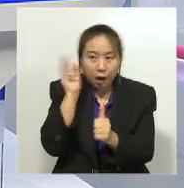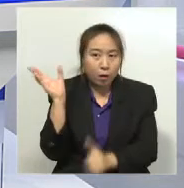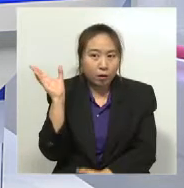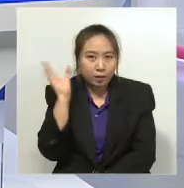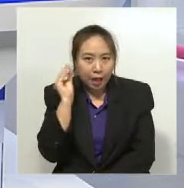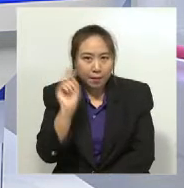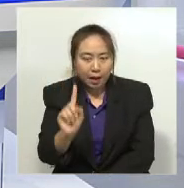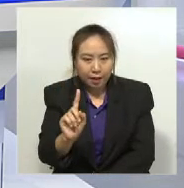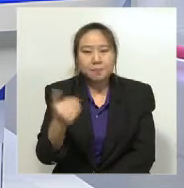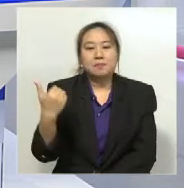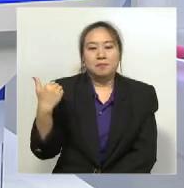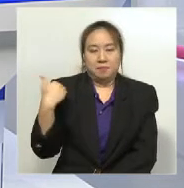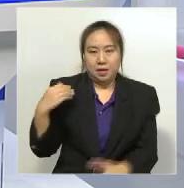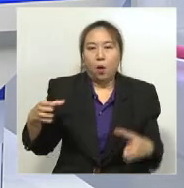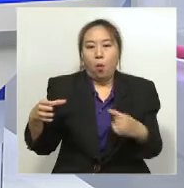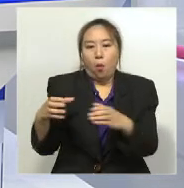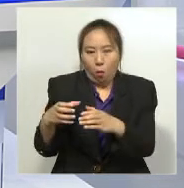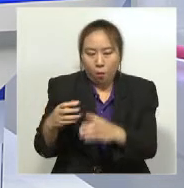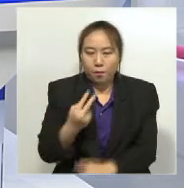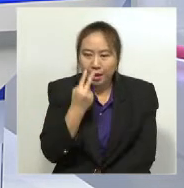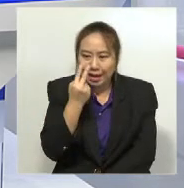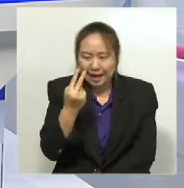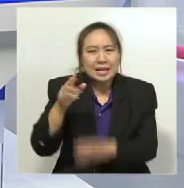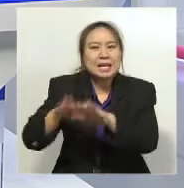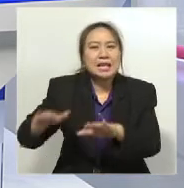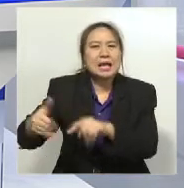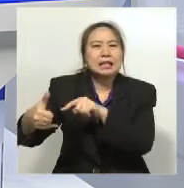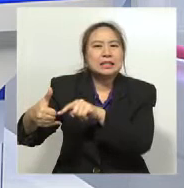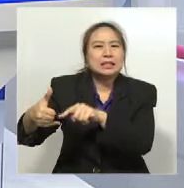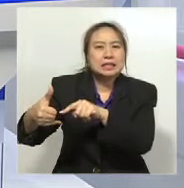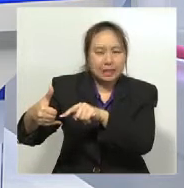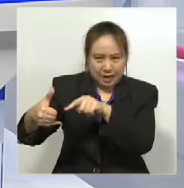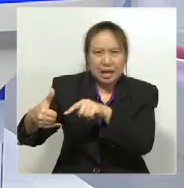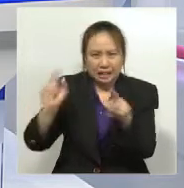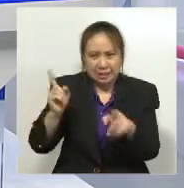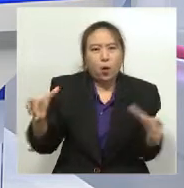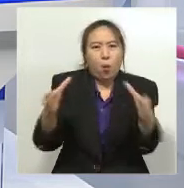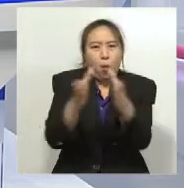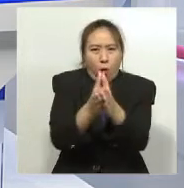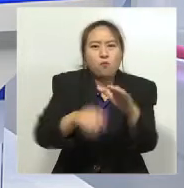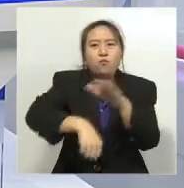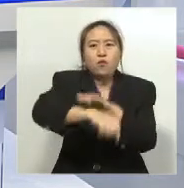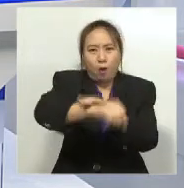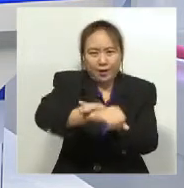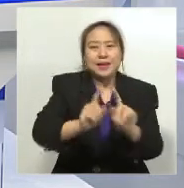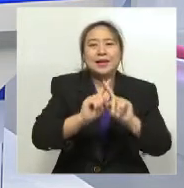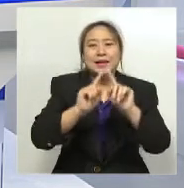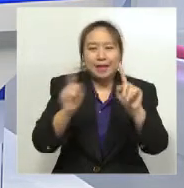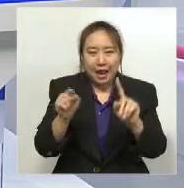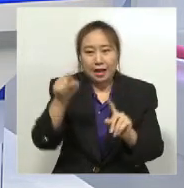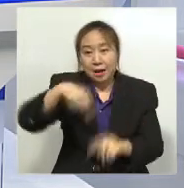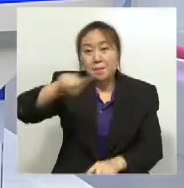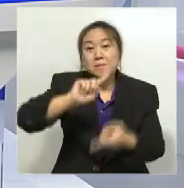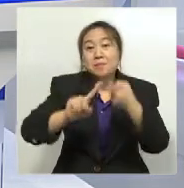ราทราบก็คือมีทีมกู้ภัยเนี่ยเขาไปพบเด็กคนนึงเขาบอกว่าน้องคนนี้เนี่ยก็อยู่ในทีมฟุตบอลชุดนี้เหมือนกันแต่ว่าวัน